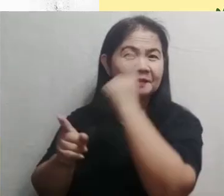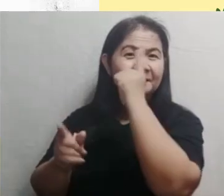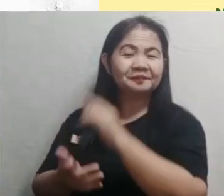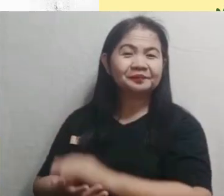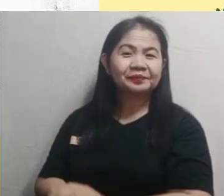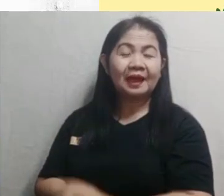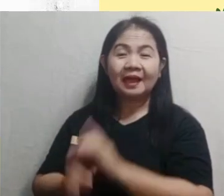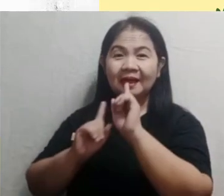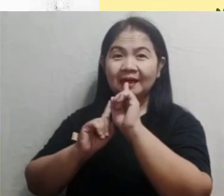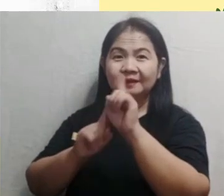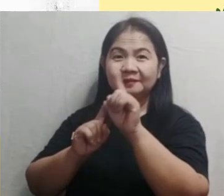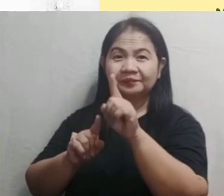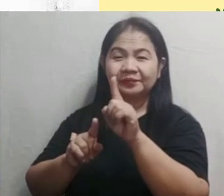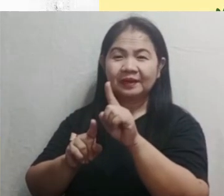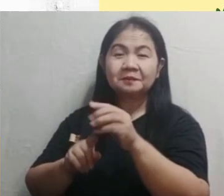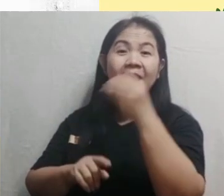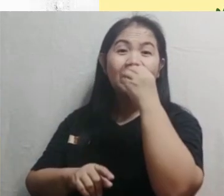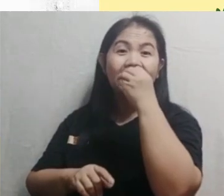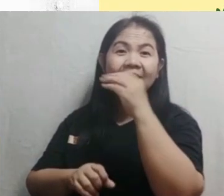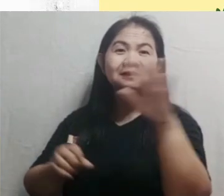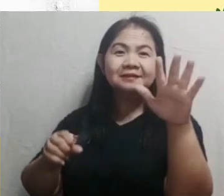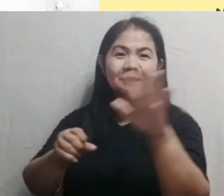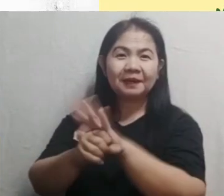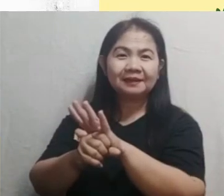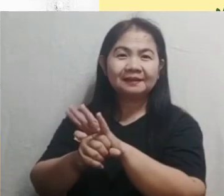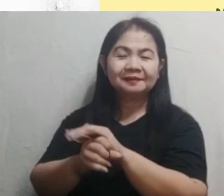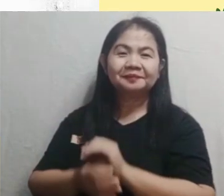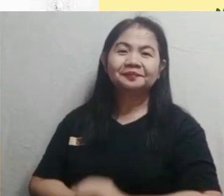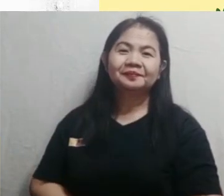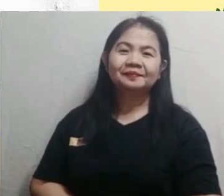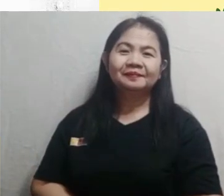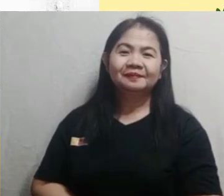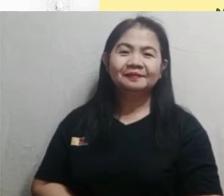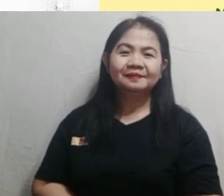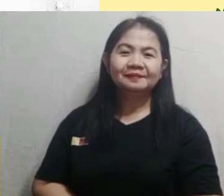Tama! Ang sagot ay makakain ng sapat.